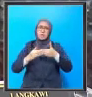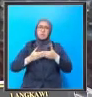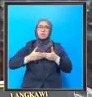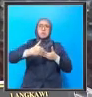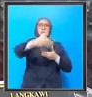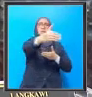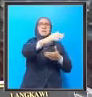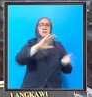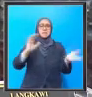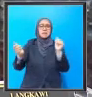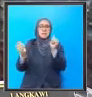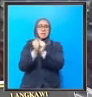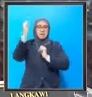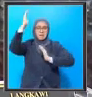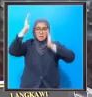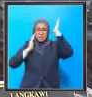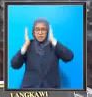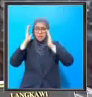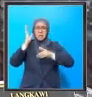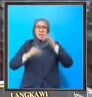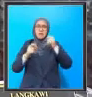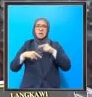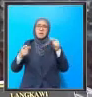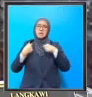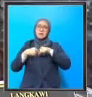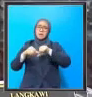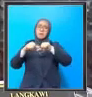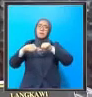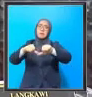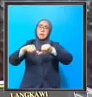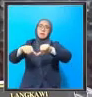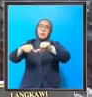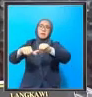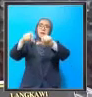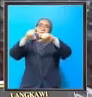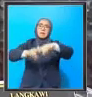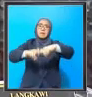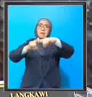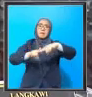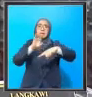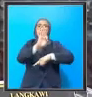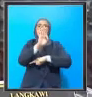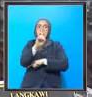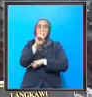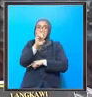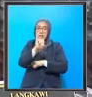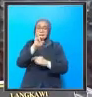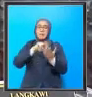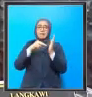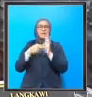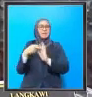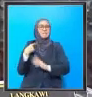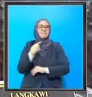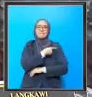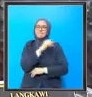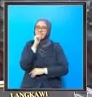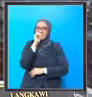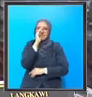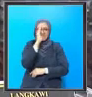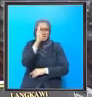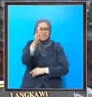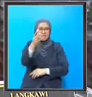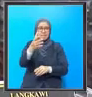Hai kalau kita masih terus dengan foreign direct investment Hai maka kita tidak akan dapat